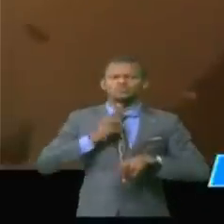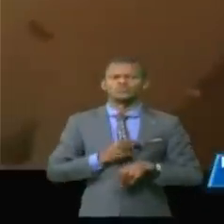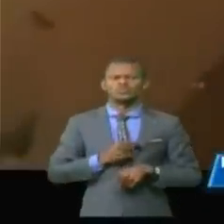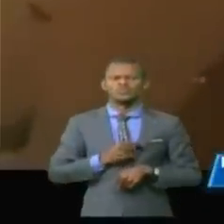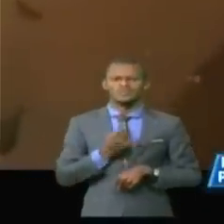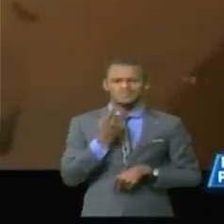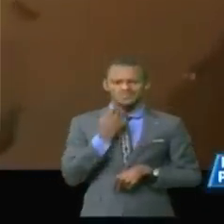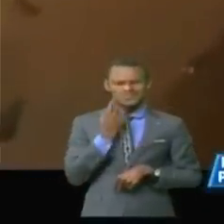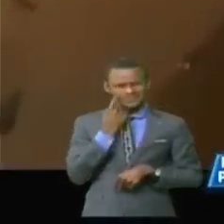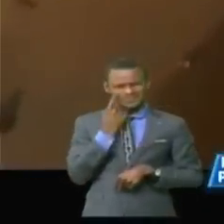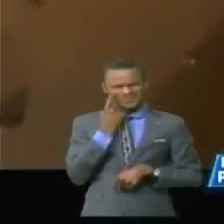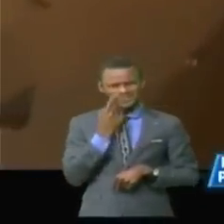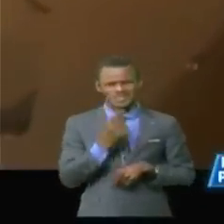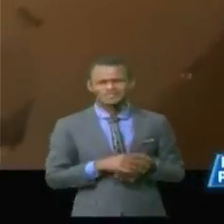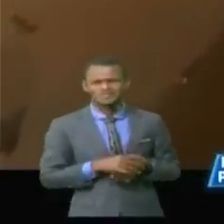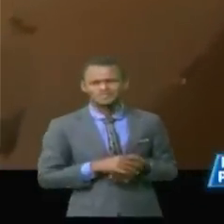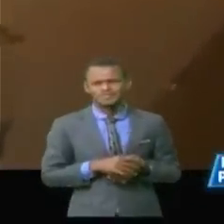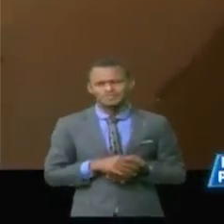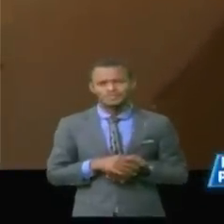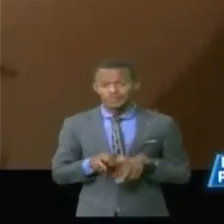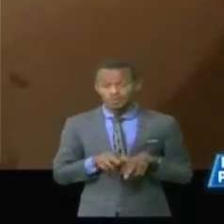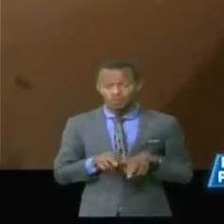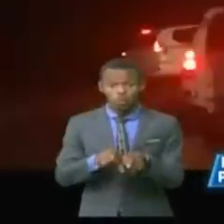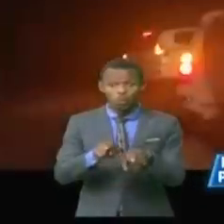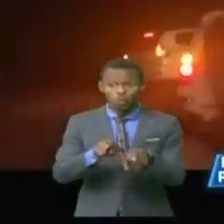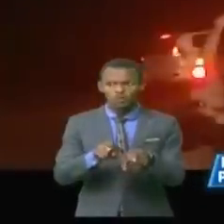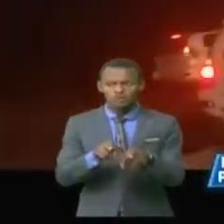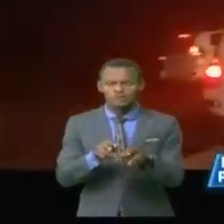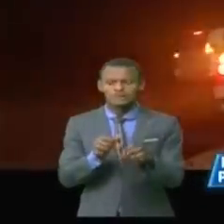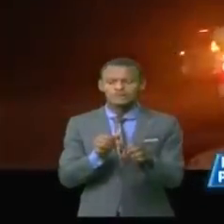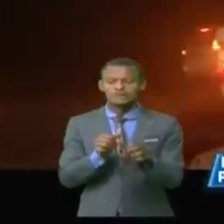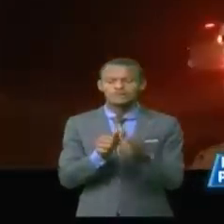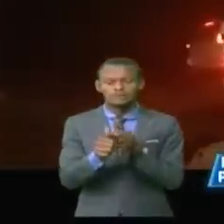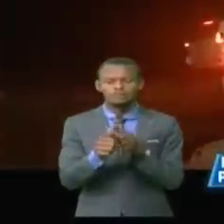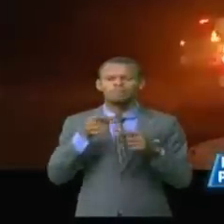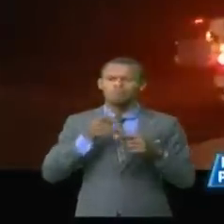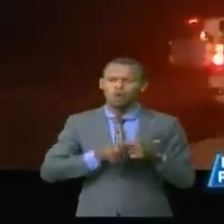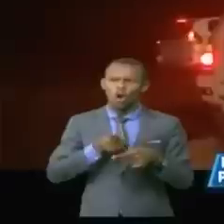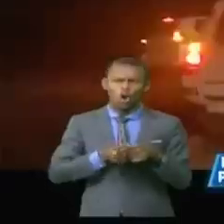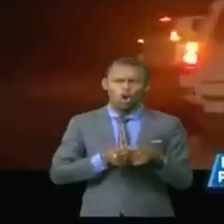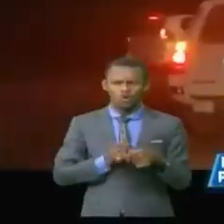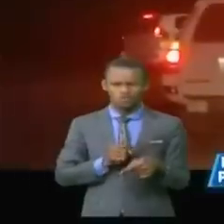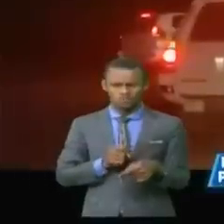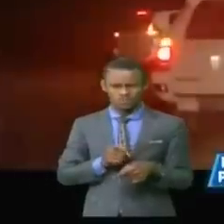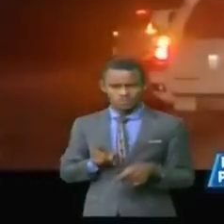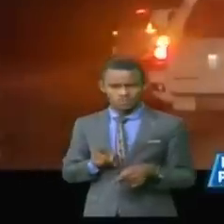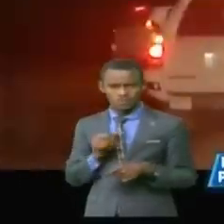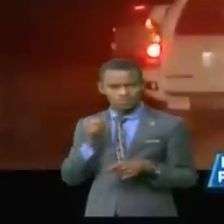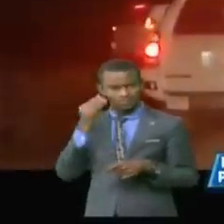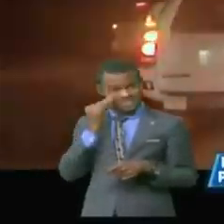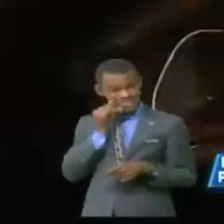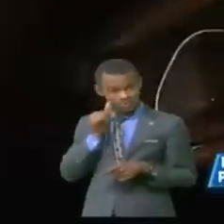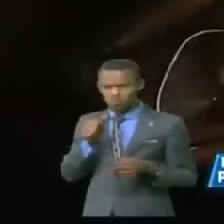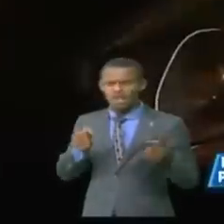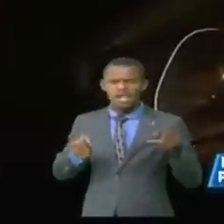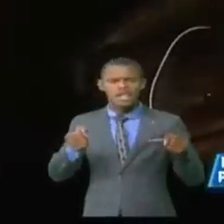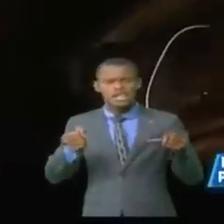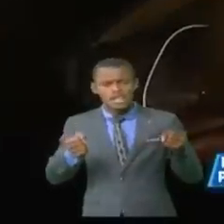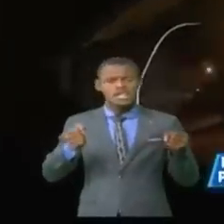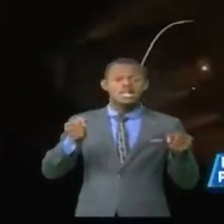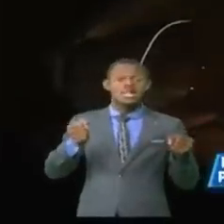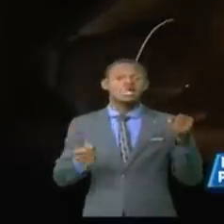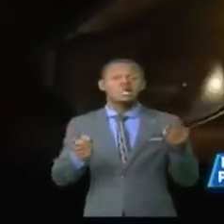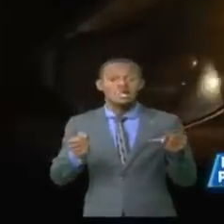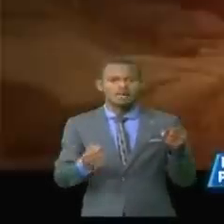Les routes de l'impossible, coupées du monde. Pendant de longues heures dans la forêt équatoriale, la mission d'évaluation du